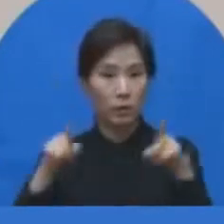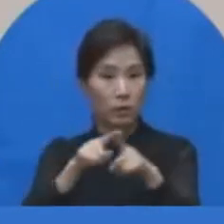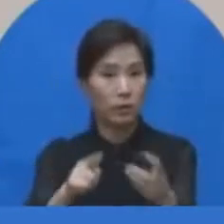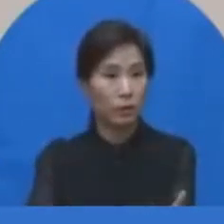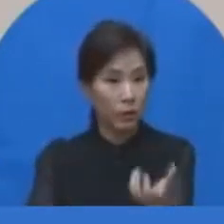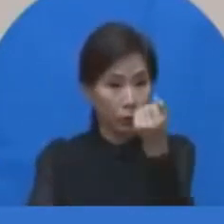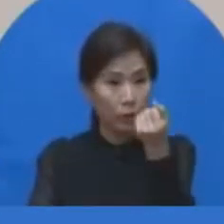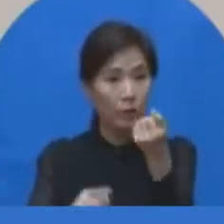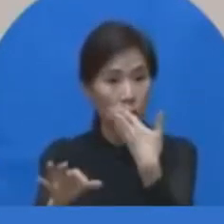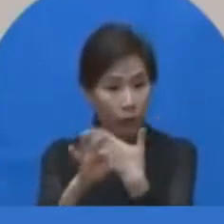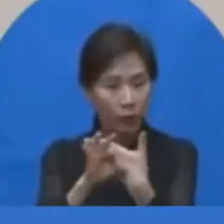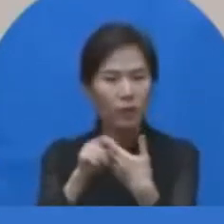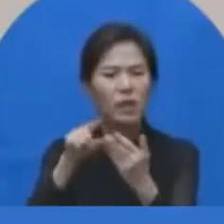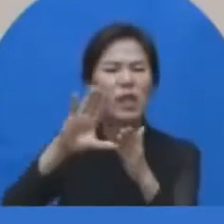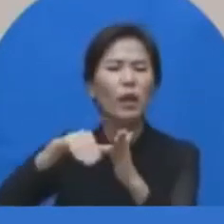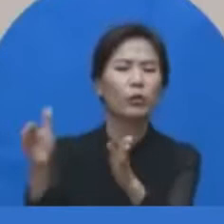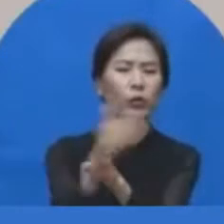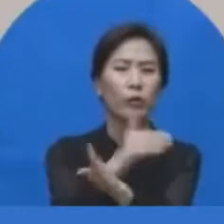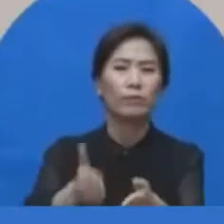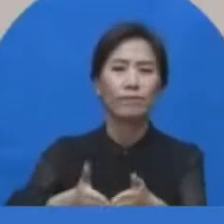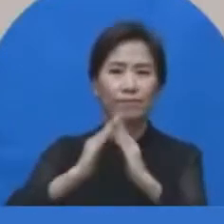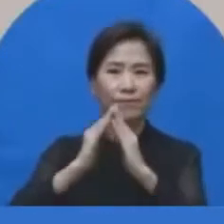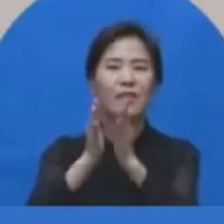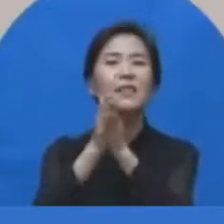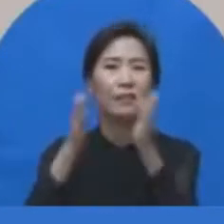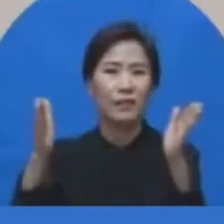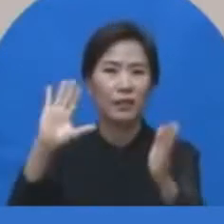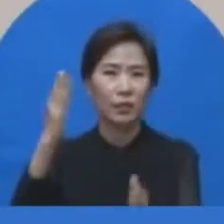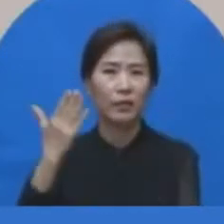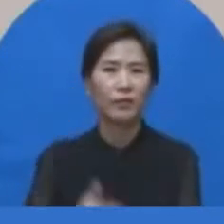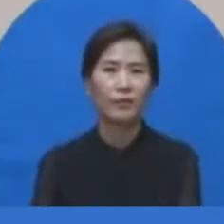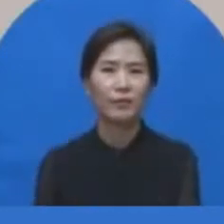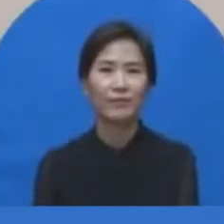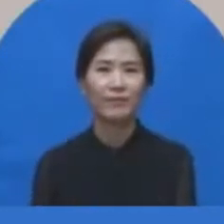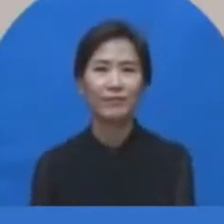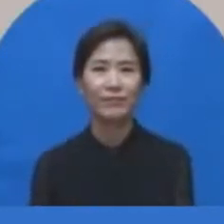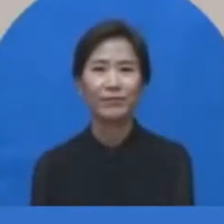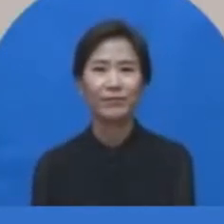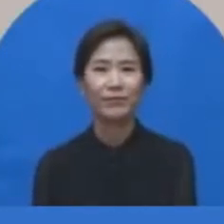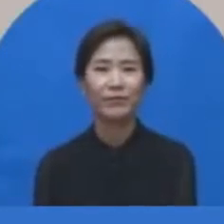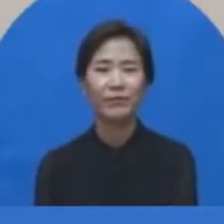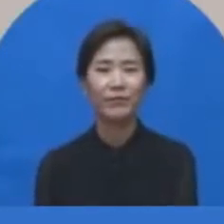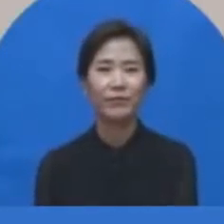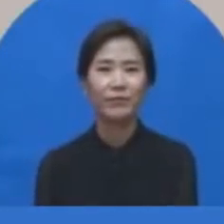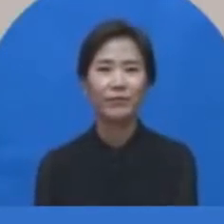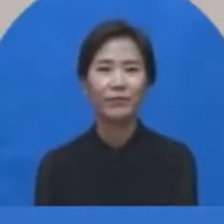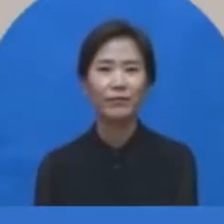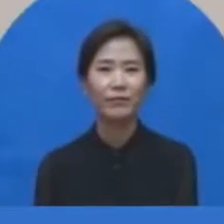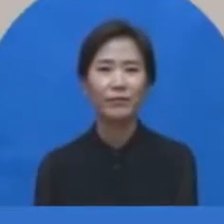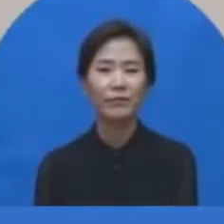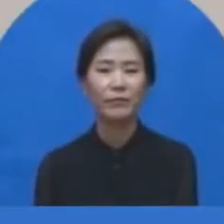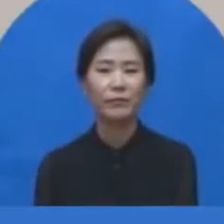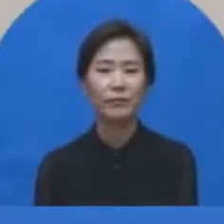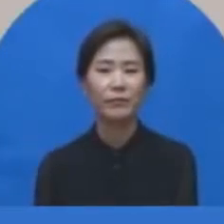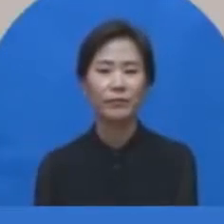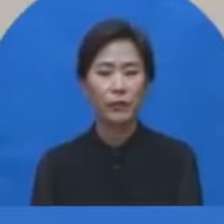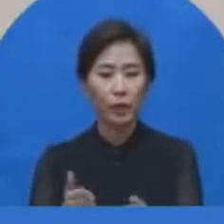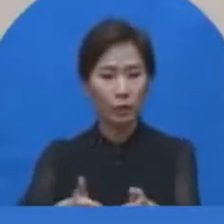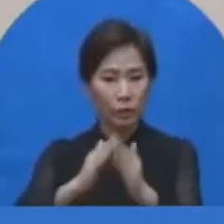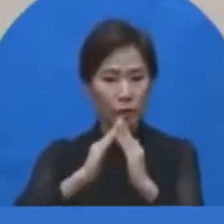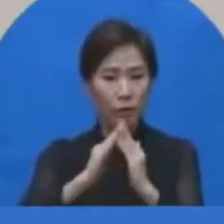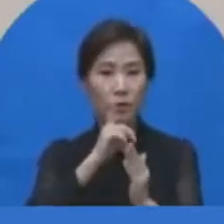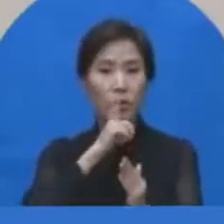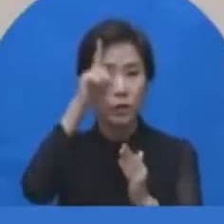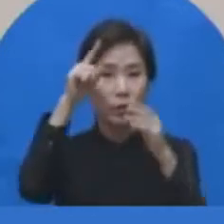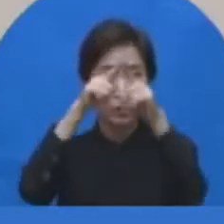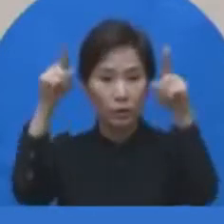소급해서 설립된 것으로 본다라고 하는 간주 규정을 두고 있습니다. 그러므로 설립신고증을 교부받아